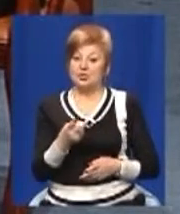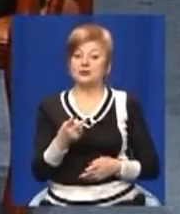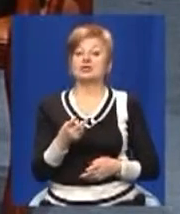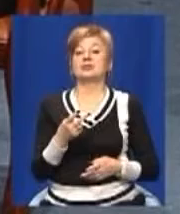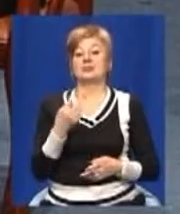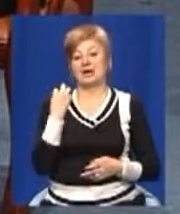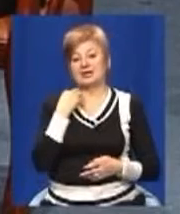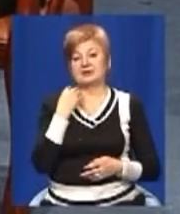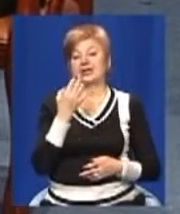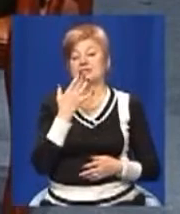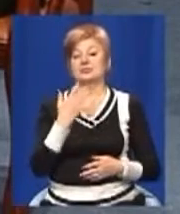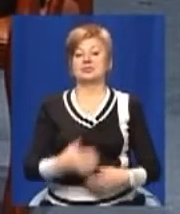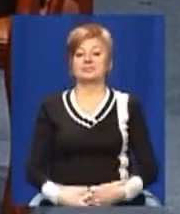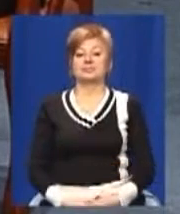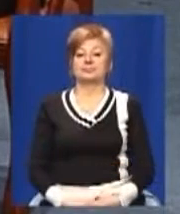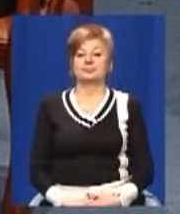рубрики «Англійського словничка».